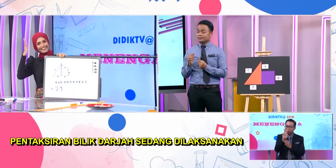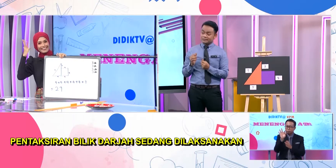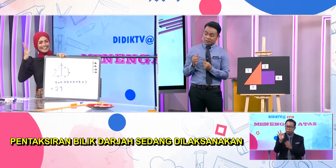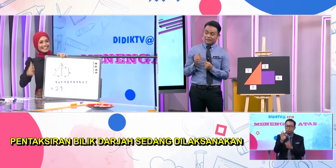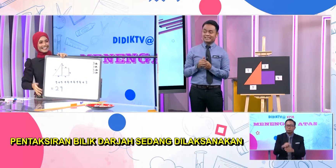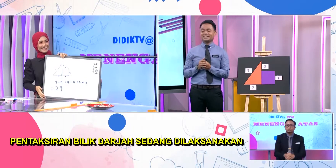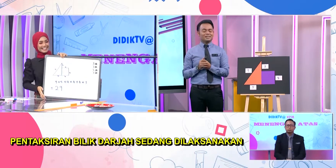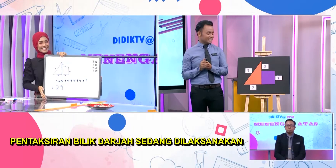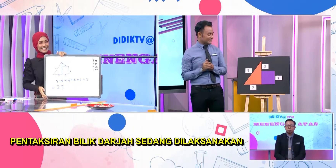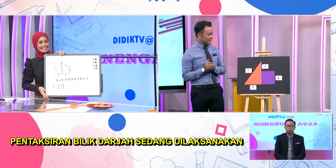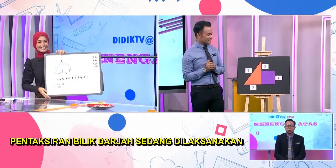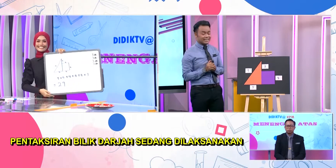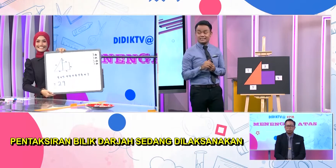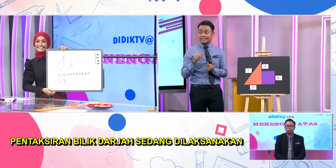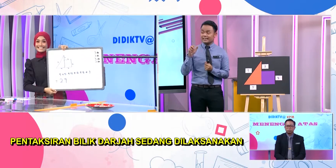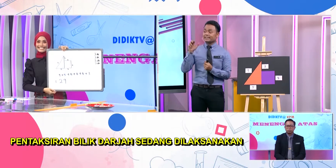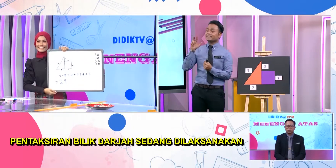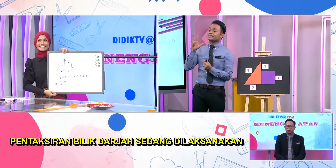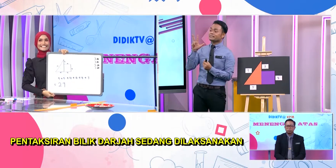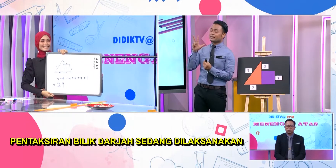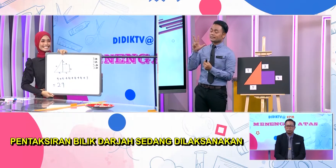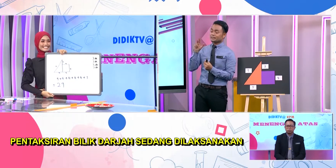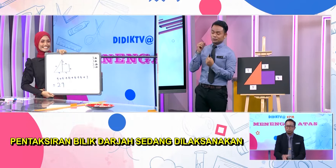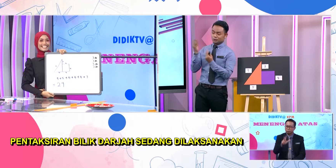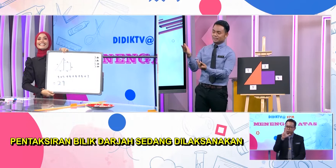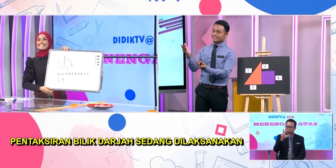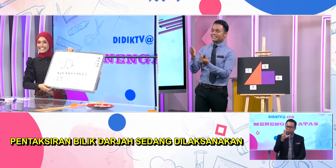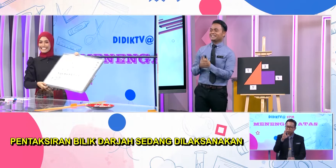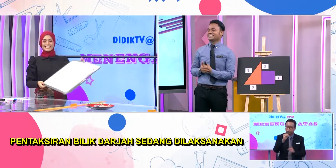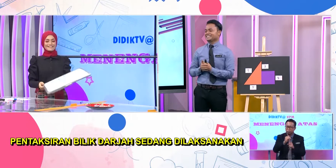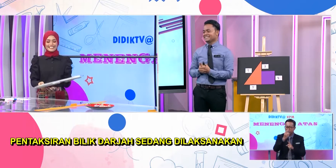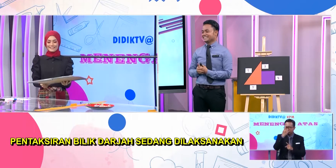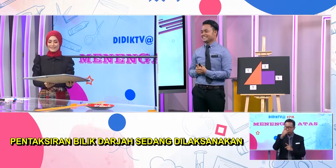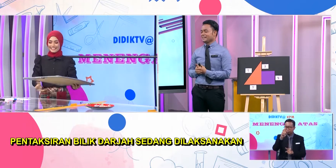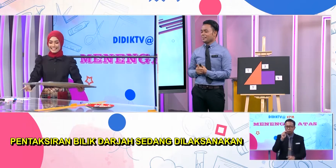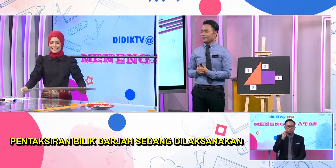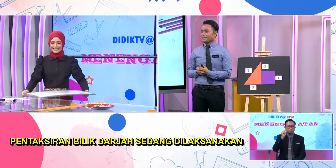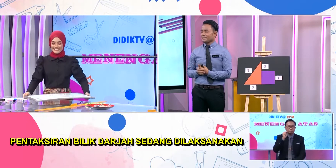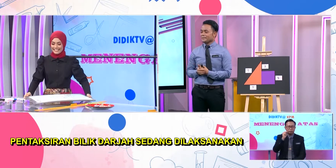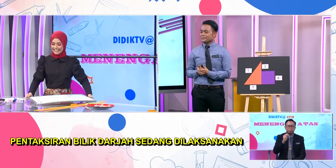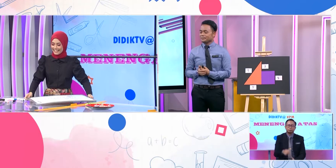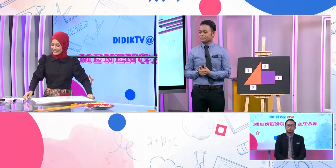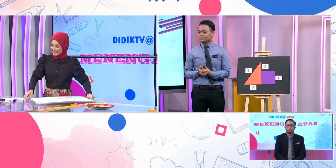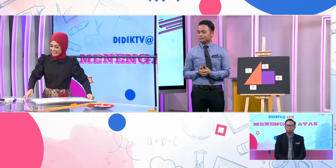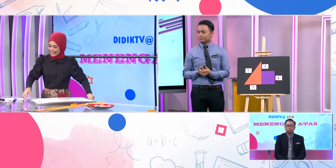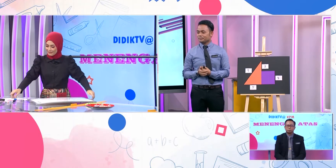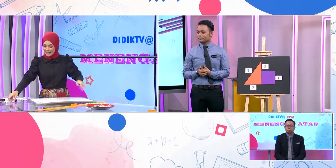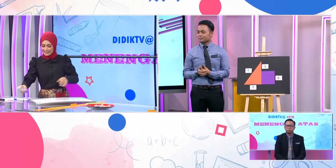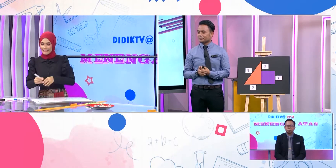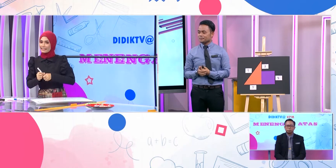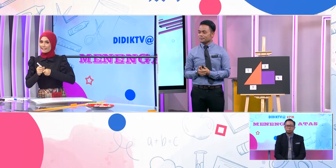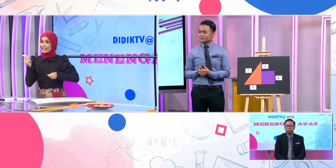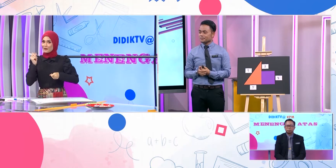betul jawabannya oke tanya Nisa sekali lagi tiga matte untuk desain hemat untuk saya seakan catatkan